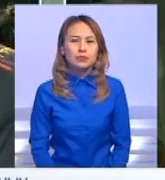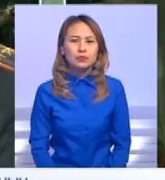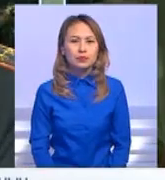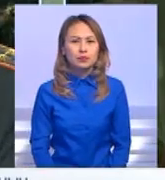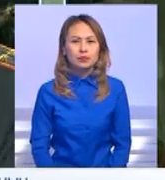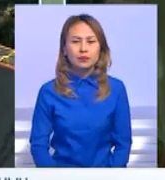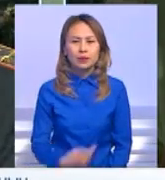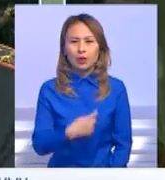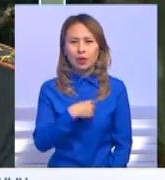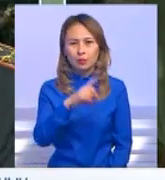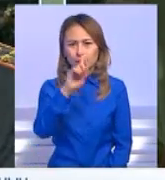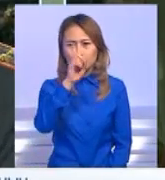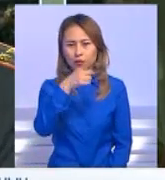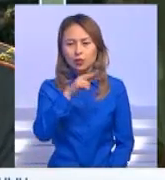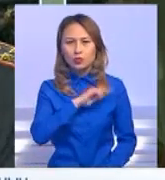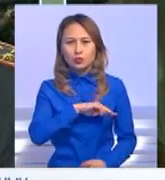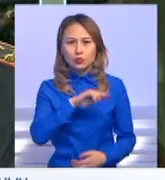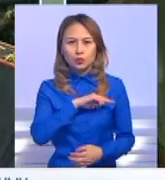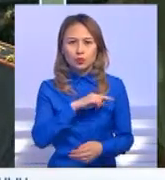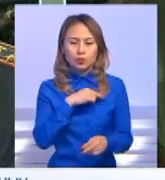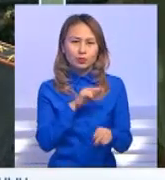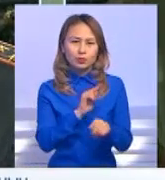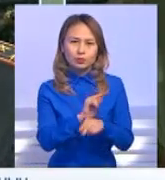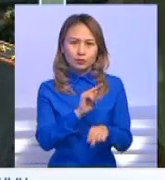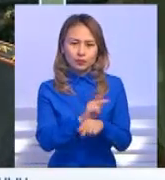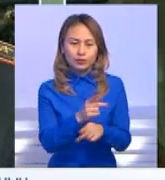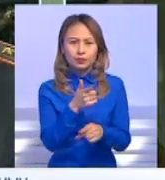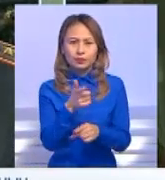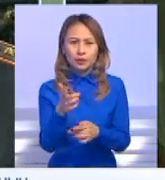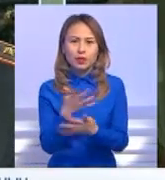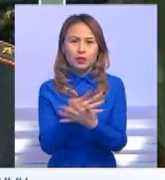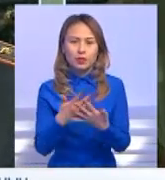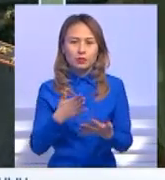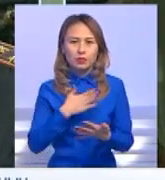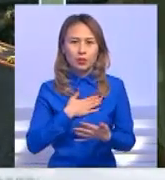осы қызметкерлерді ату даярлық сабағына үйретіп жүрміз. Негізі